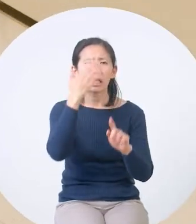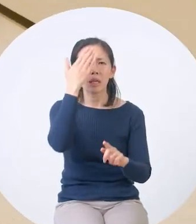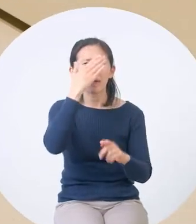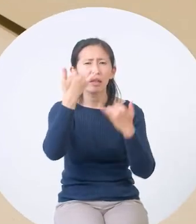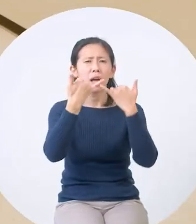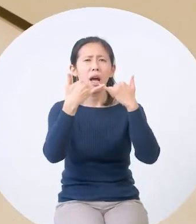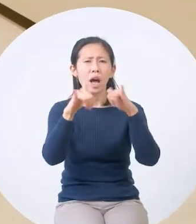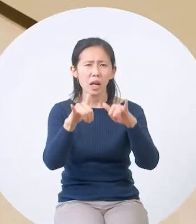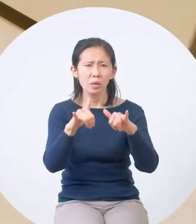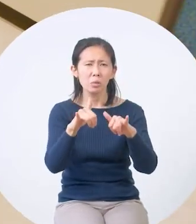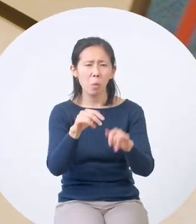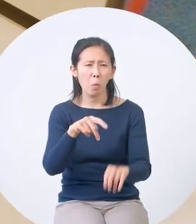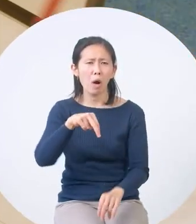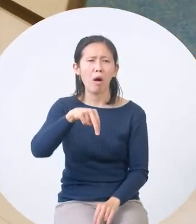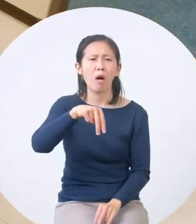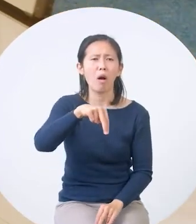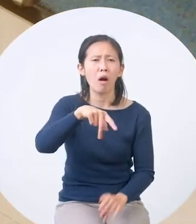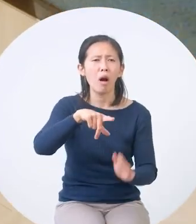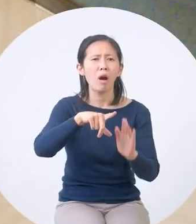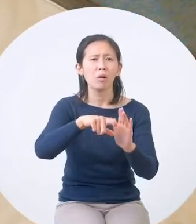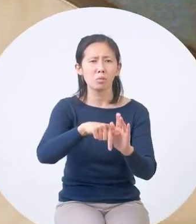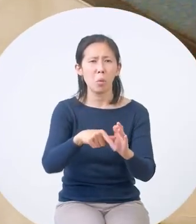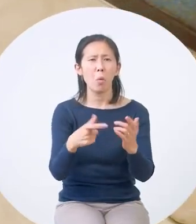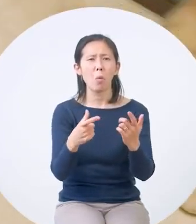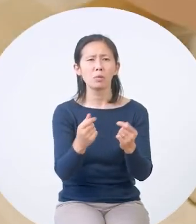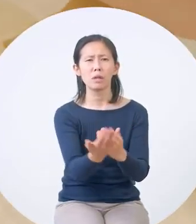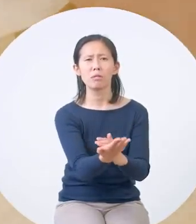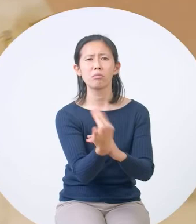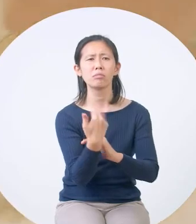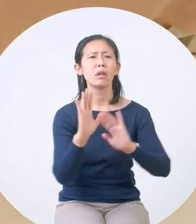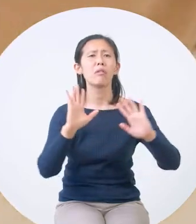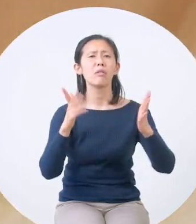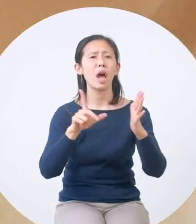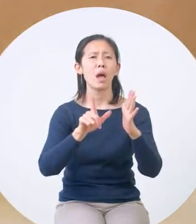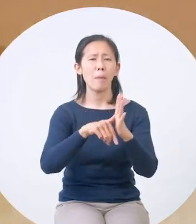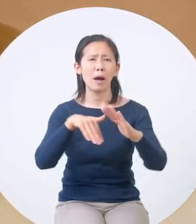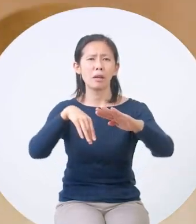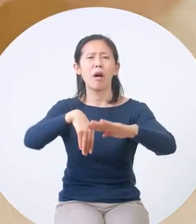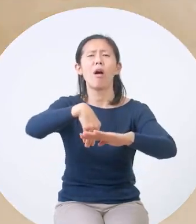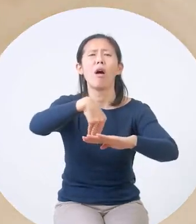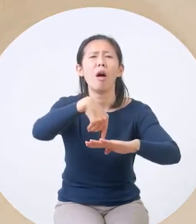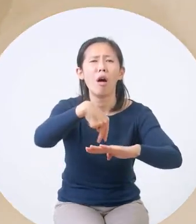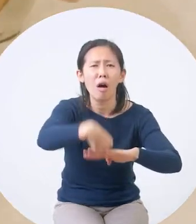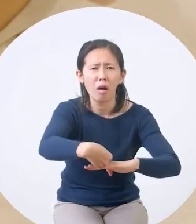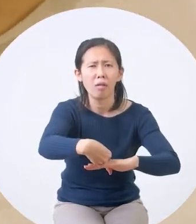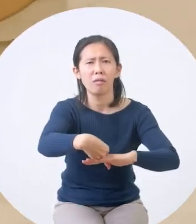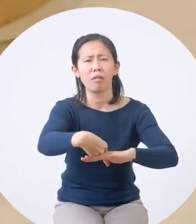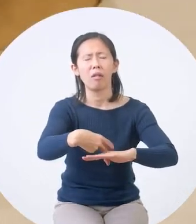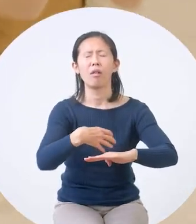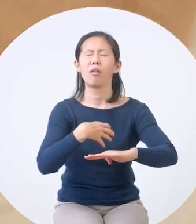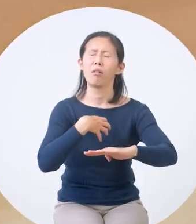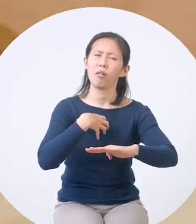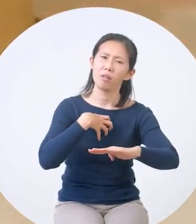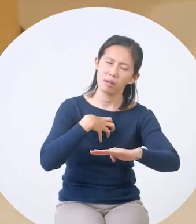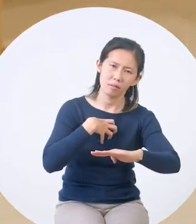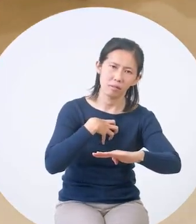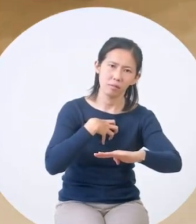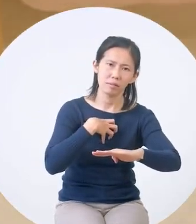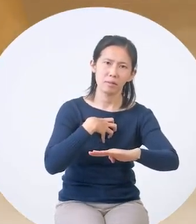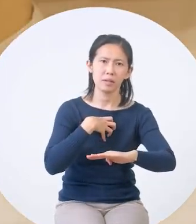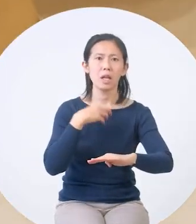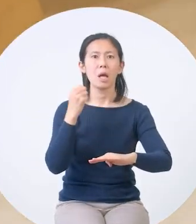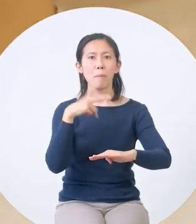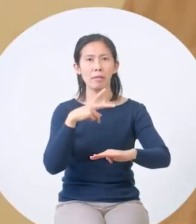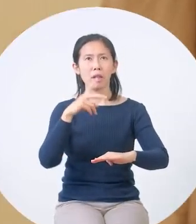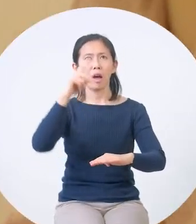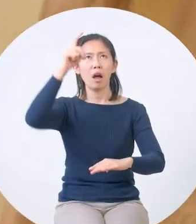人があそこに行くと、多分ちゃんと勝たしてくれてなければつまずいて転ぶ。それと